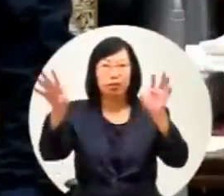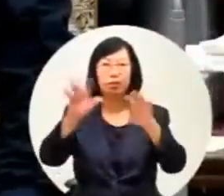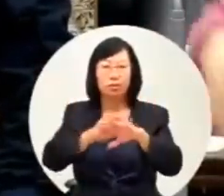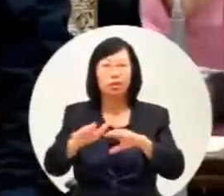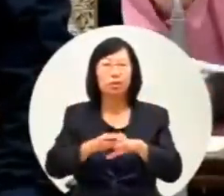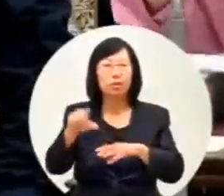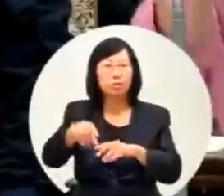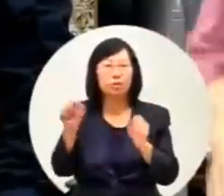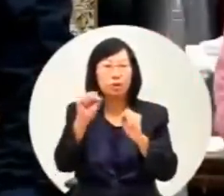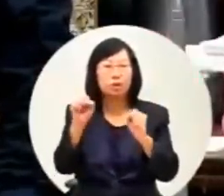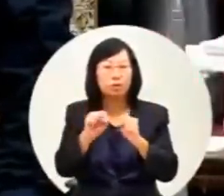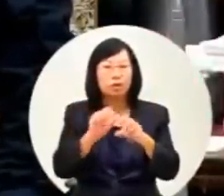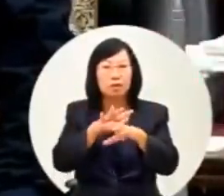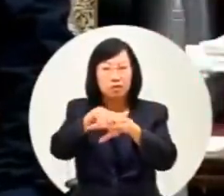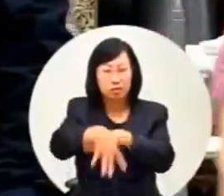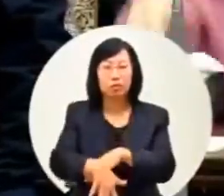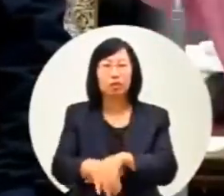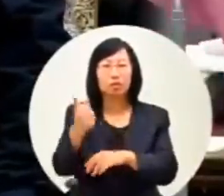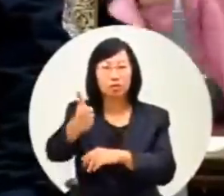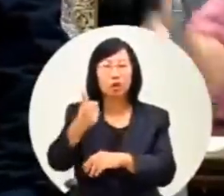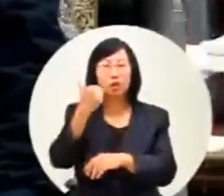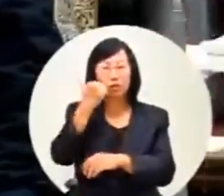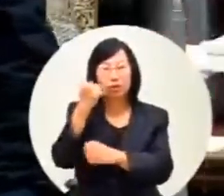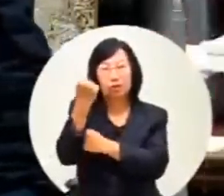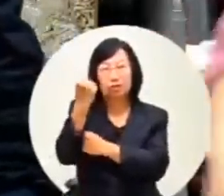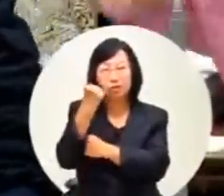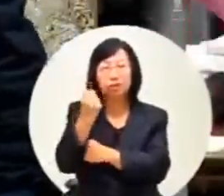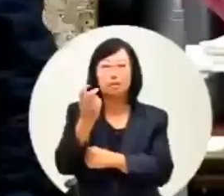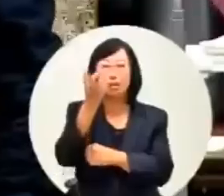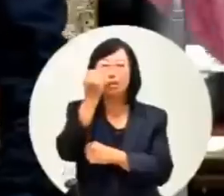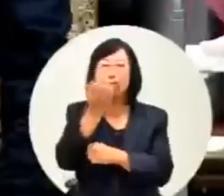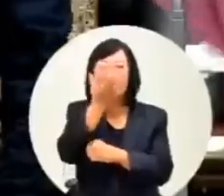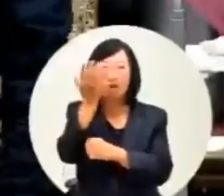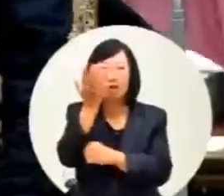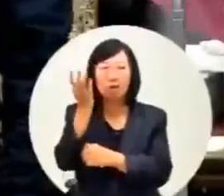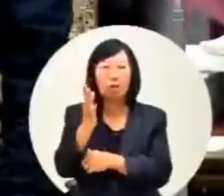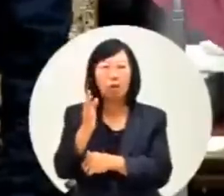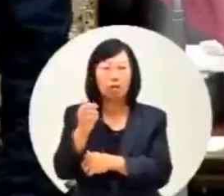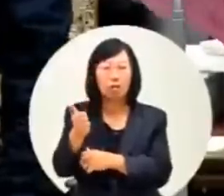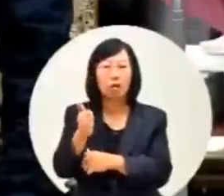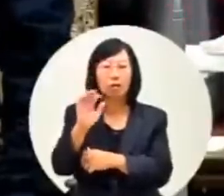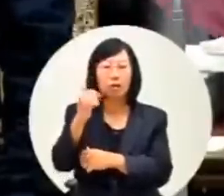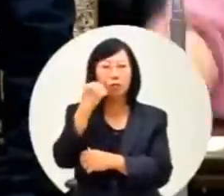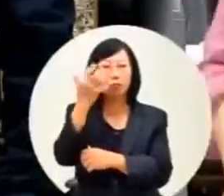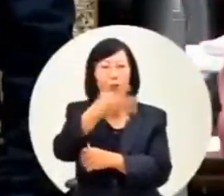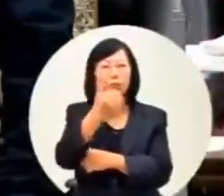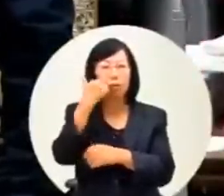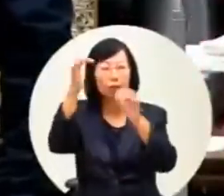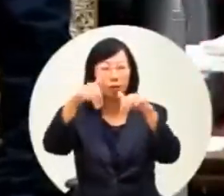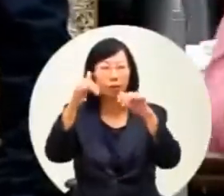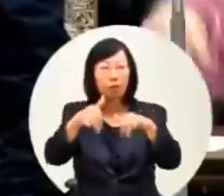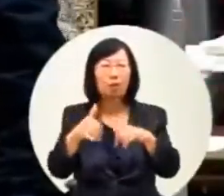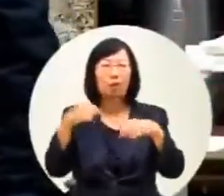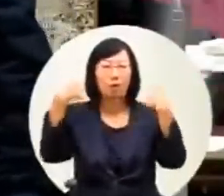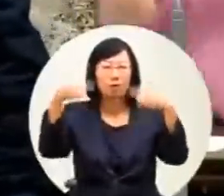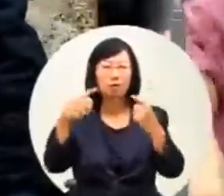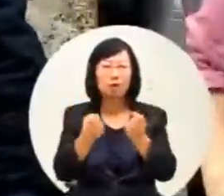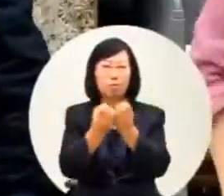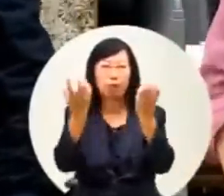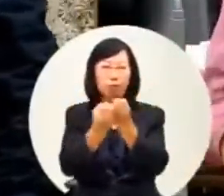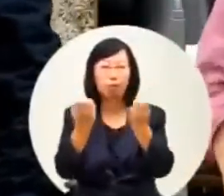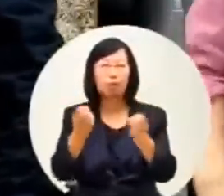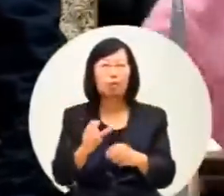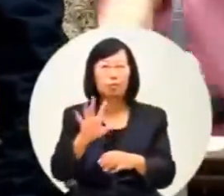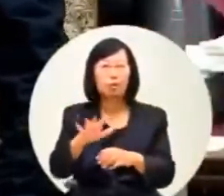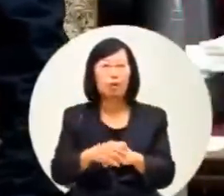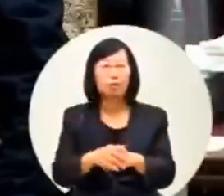好的名词，我们为了拼观光，对不对？我们包装它。就是多大号八大岁才有的嘛，平常时这么看无，